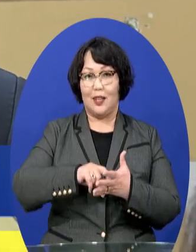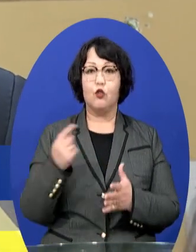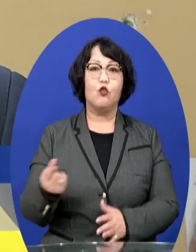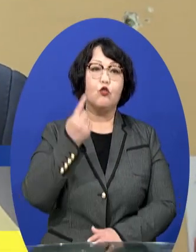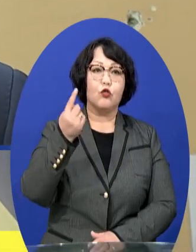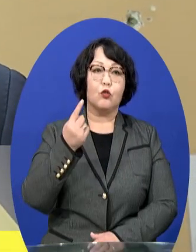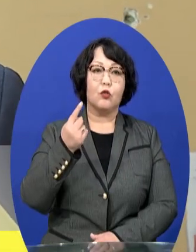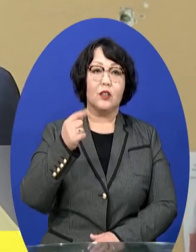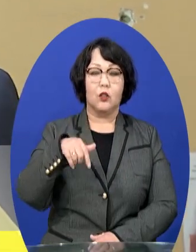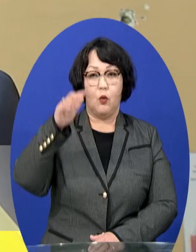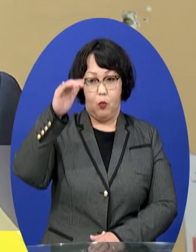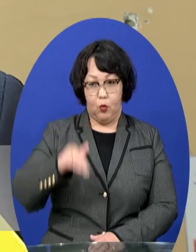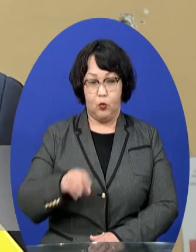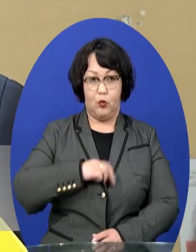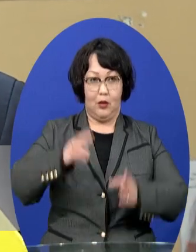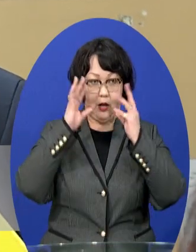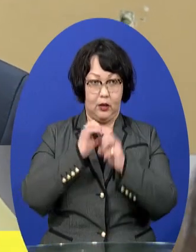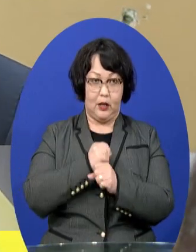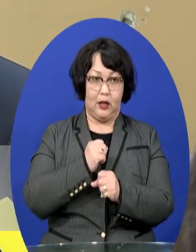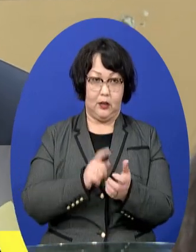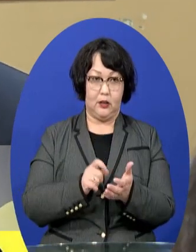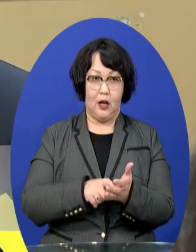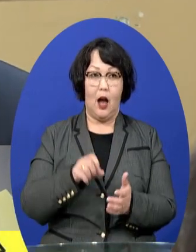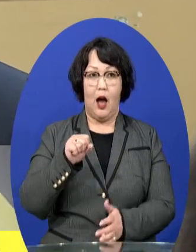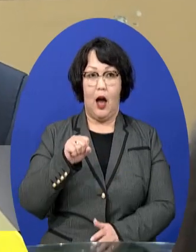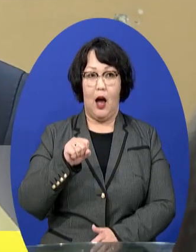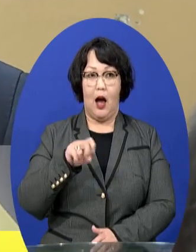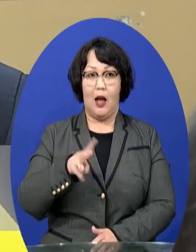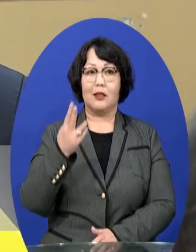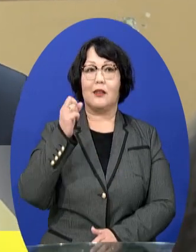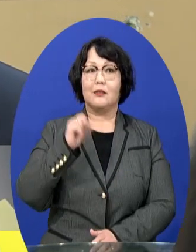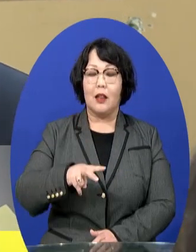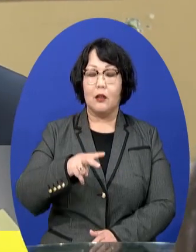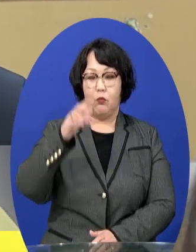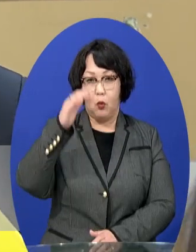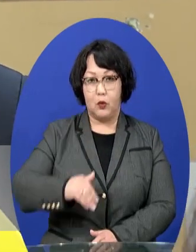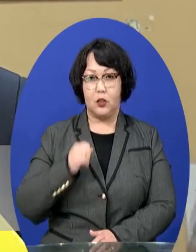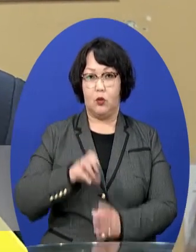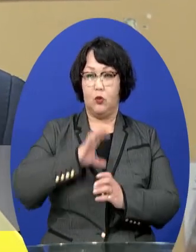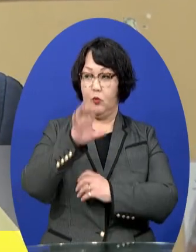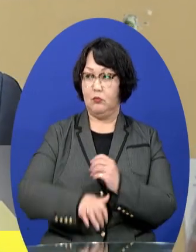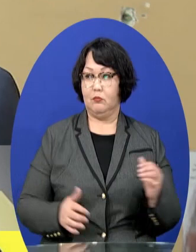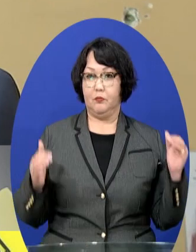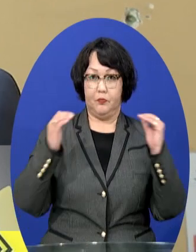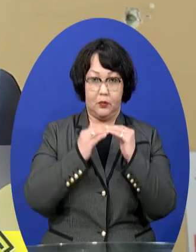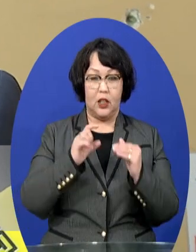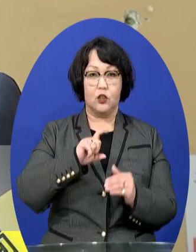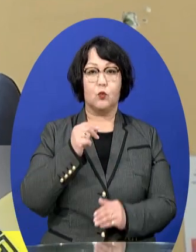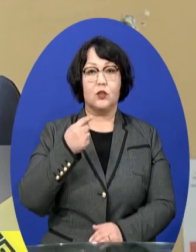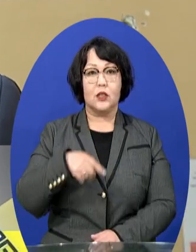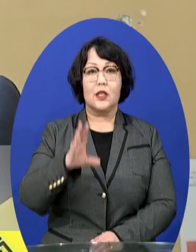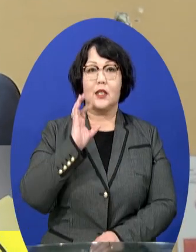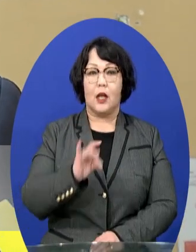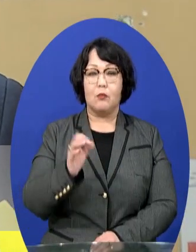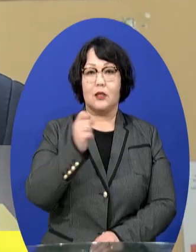тулд ажиллах хэрэгтэй. Энэ нь өөрөө энэ алдагдлыг бид нар бууруулж чадвал, олон улсын шиг төрөж чадвал энэ хэмжээгээр эрчим хүчний салбарын санхүүгийн